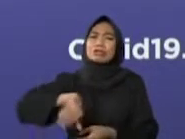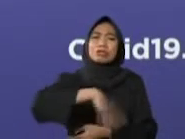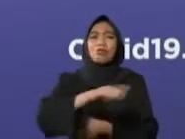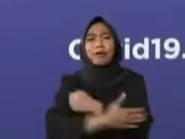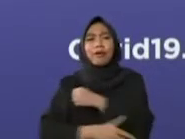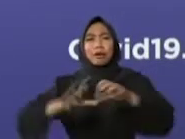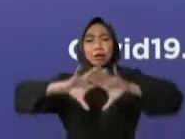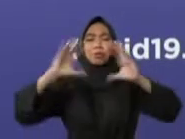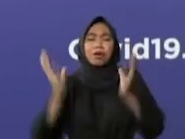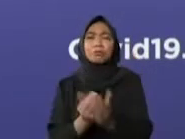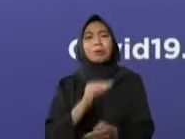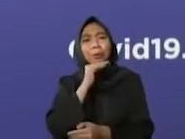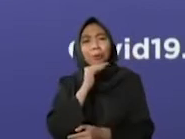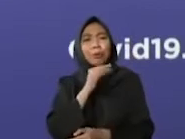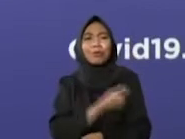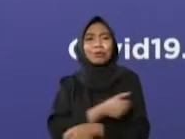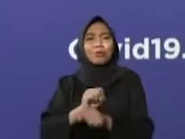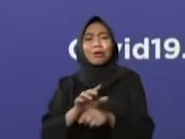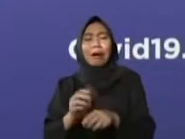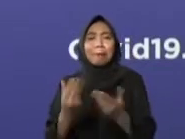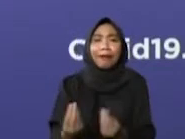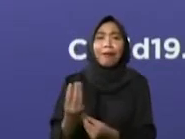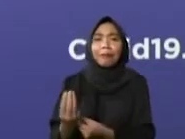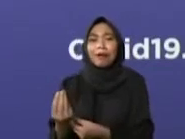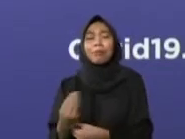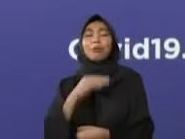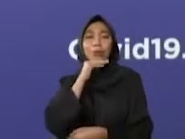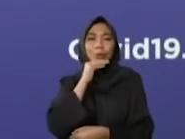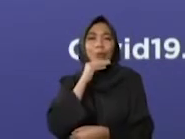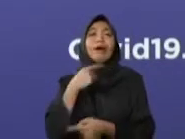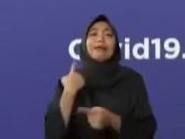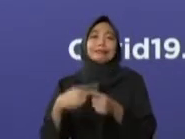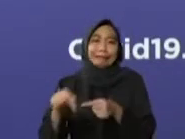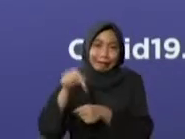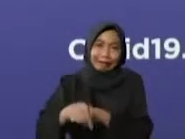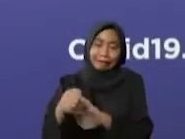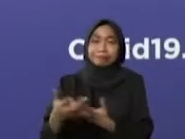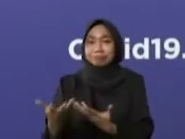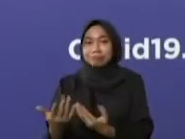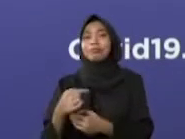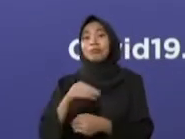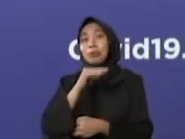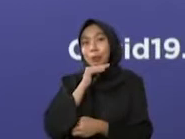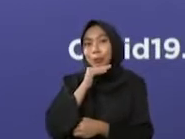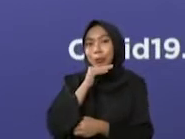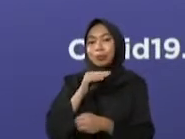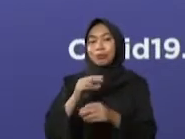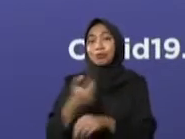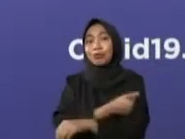di seluruh dunia oleh karena itu mari sambil kita menunggu kepastian ini